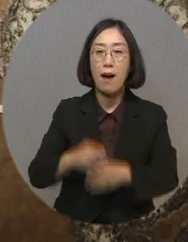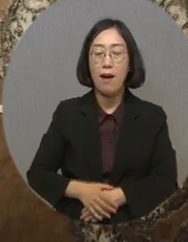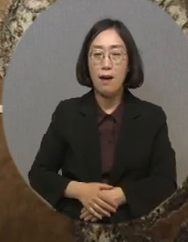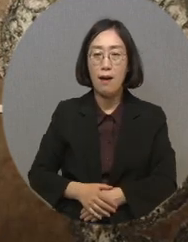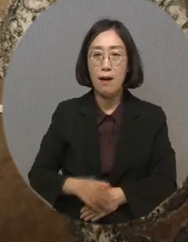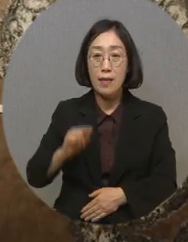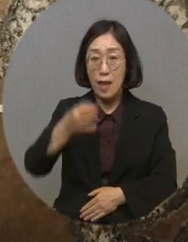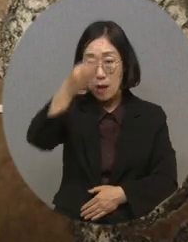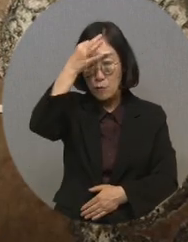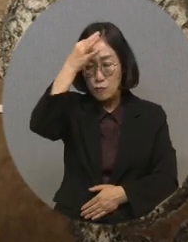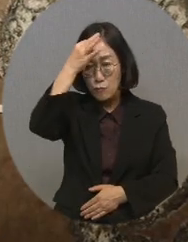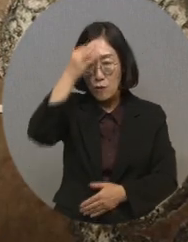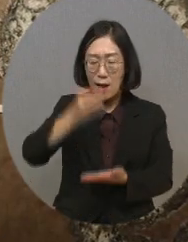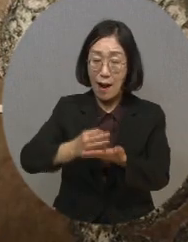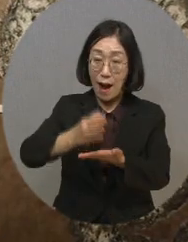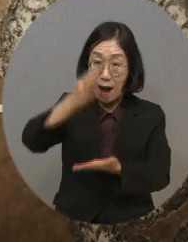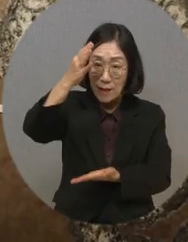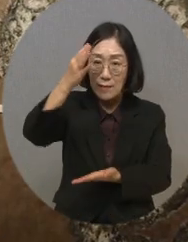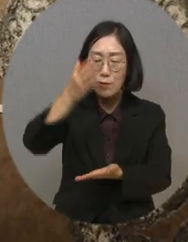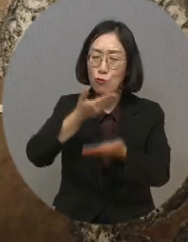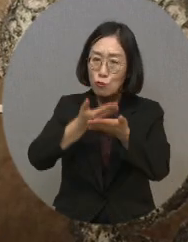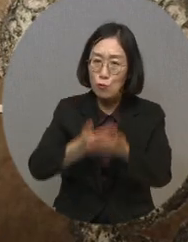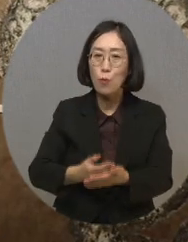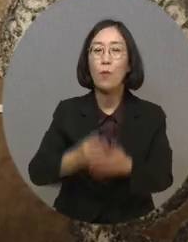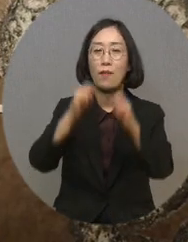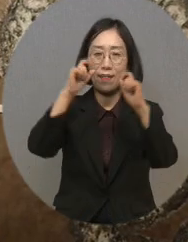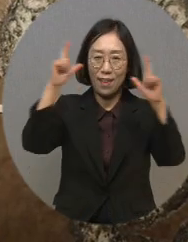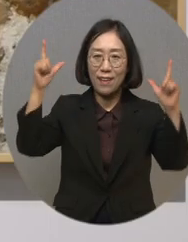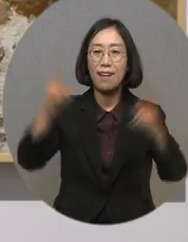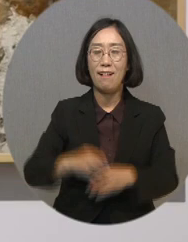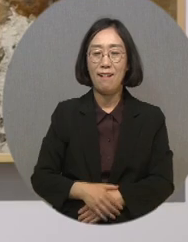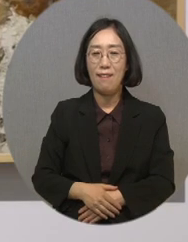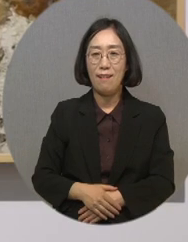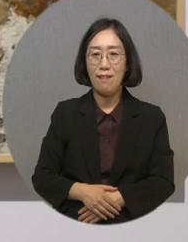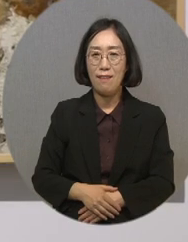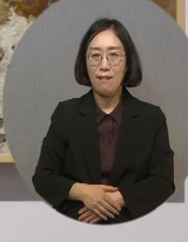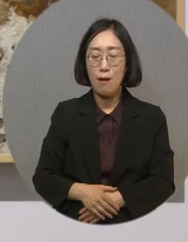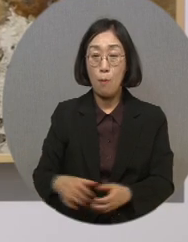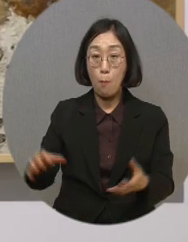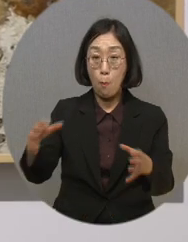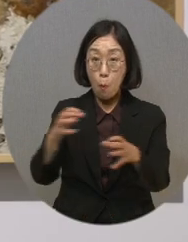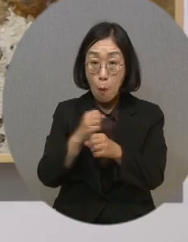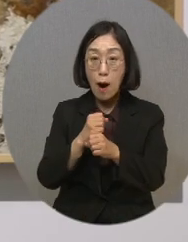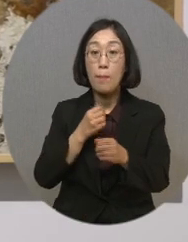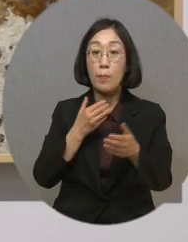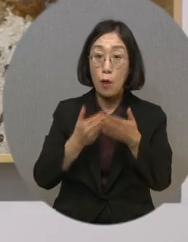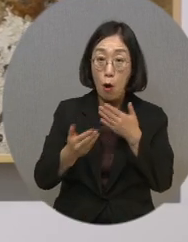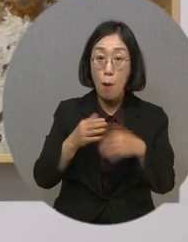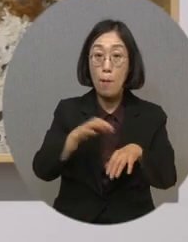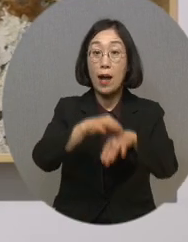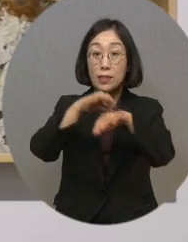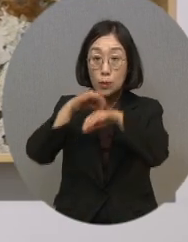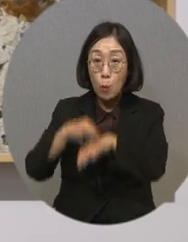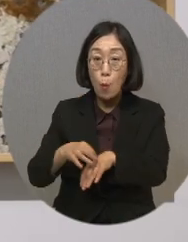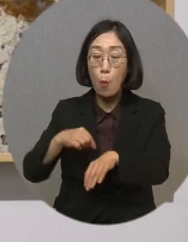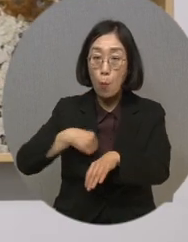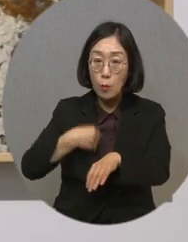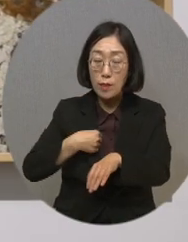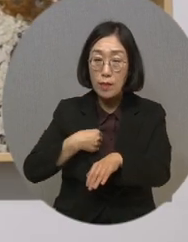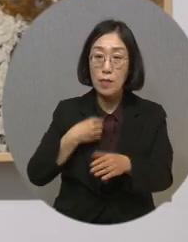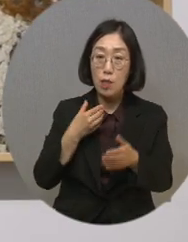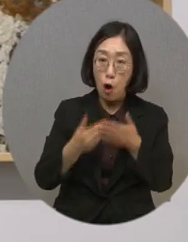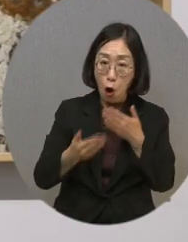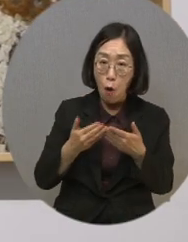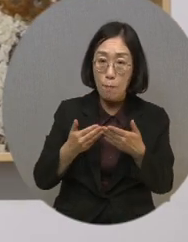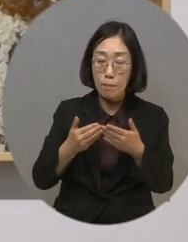진정한 예술가의 가치를 우린 깨닫게 됩니다. 독학적 경험주의를 바탕으로 작가 스스로